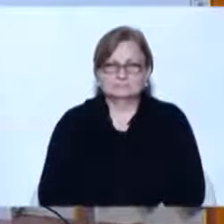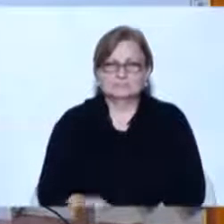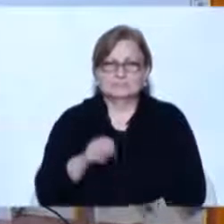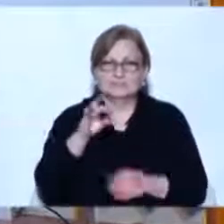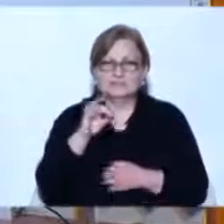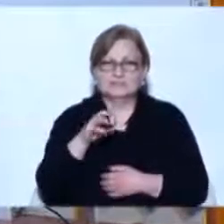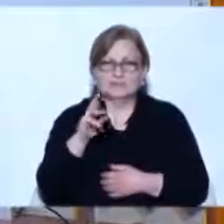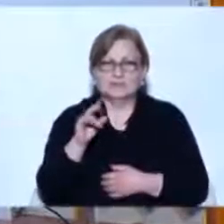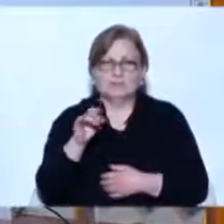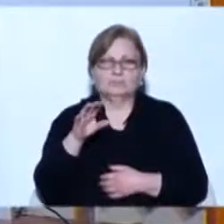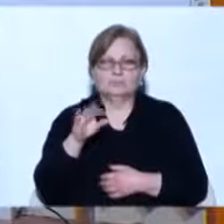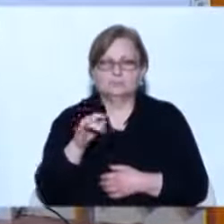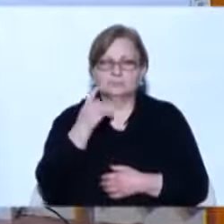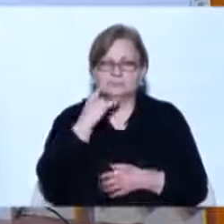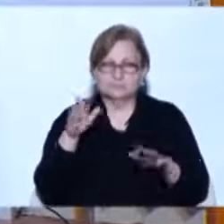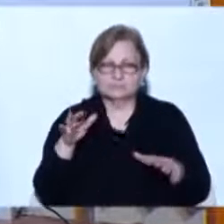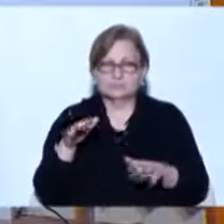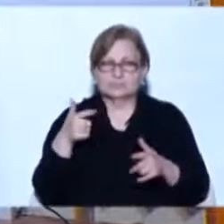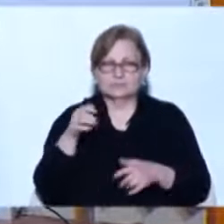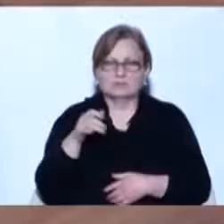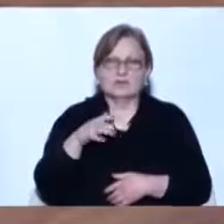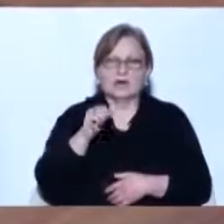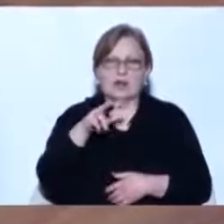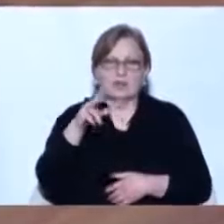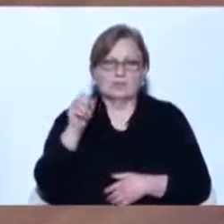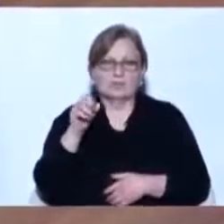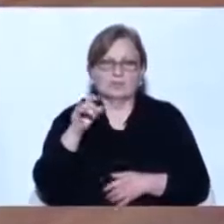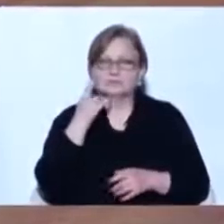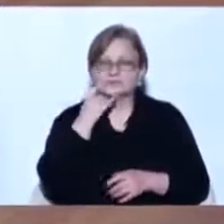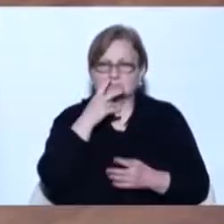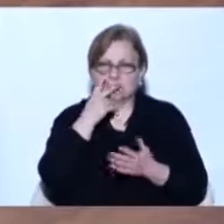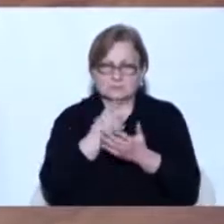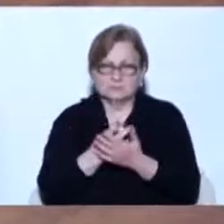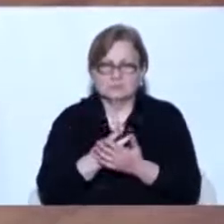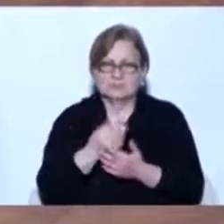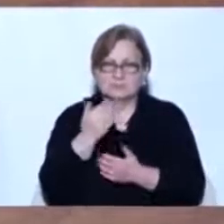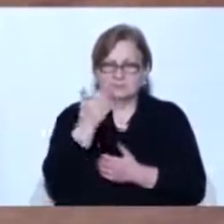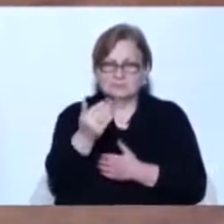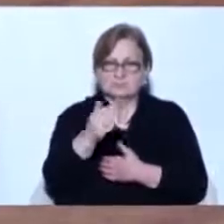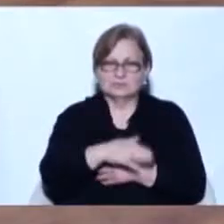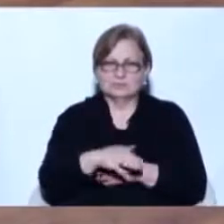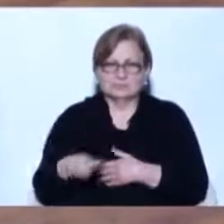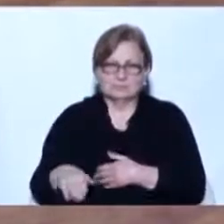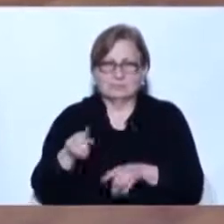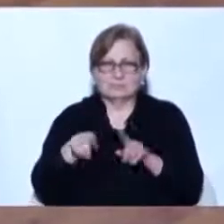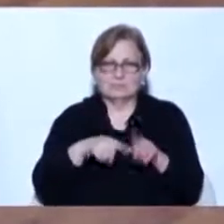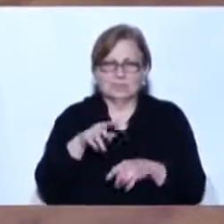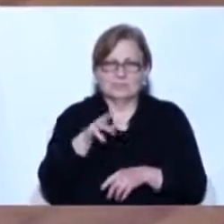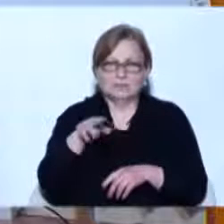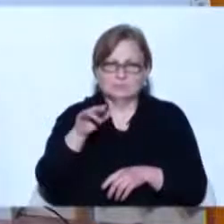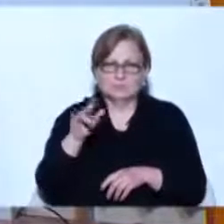იწილო ბიწილო, შროშანო გრიტინო, ალხო მალხო, ჩიტმა გნახოს, შენი ფეხი, ფეხმა